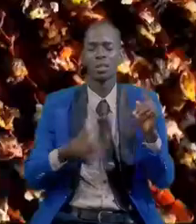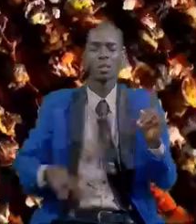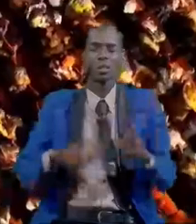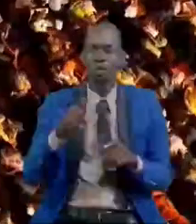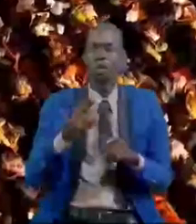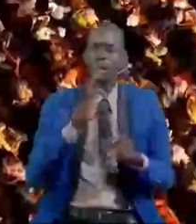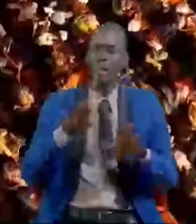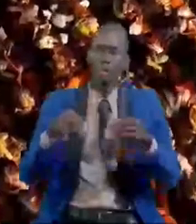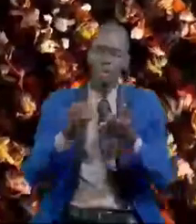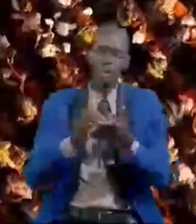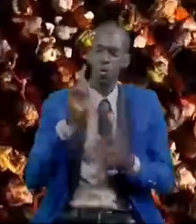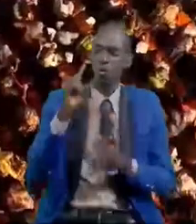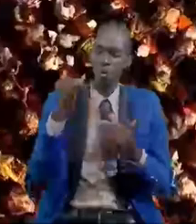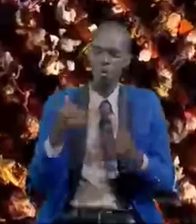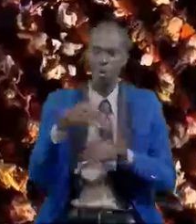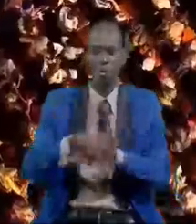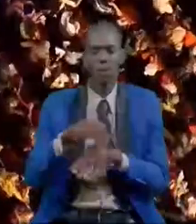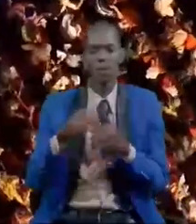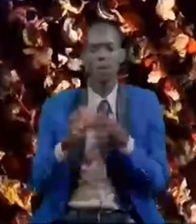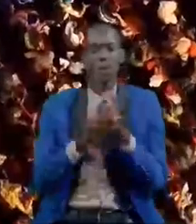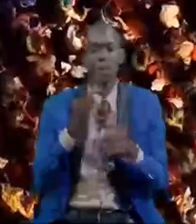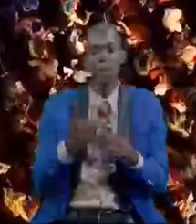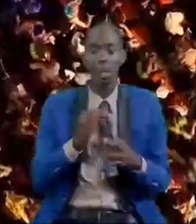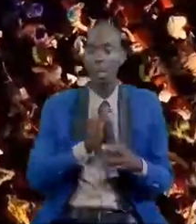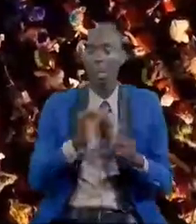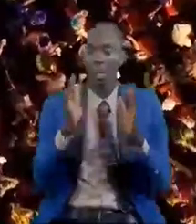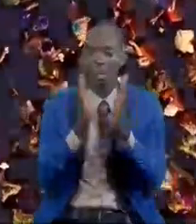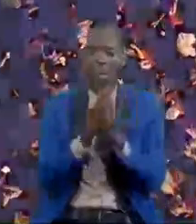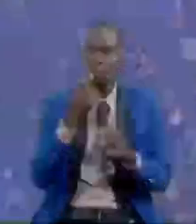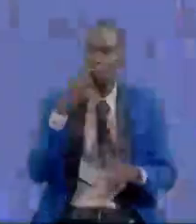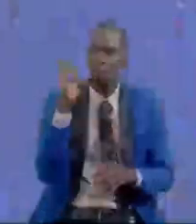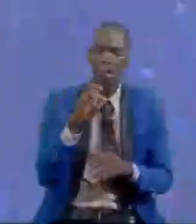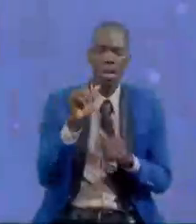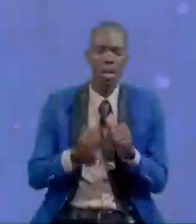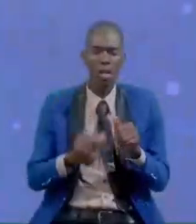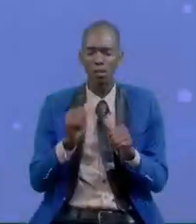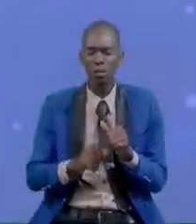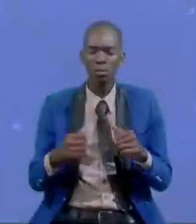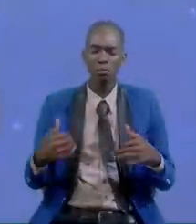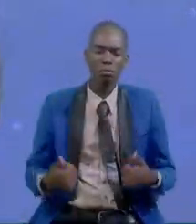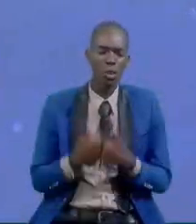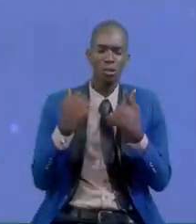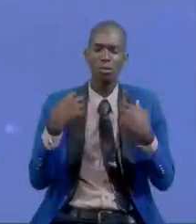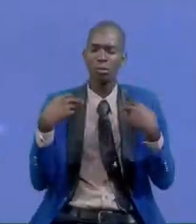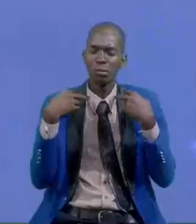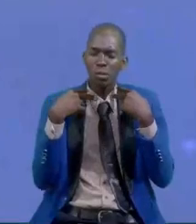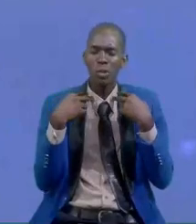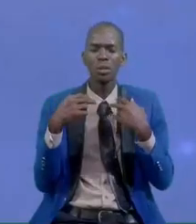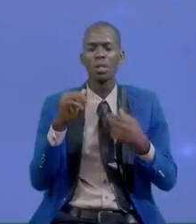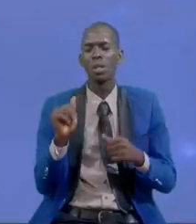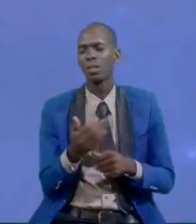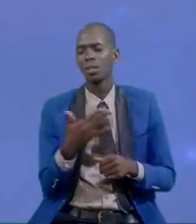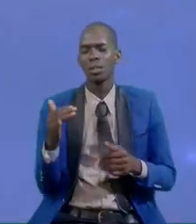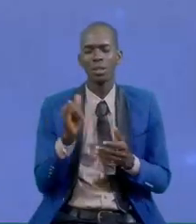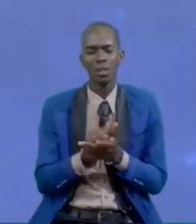Vous donnerez votre témoignage ce soir. Je vous commande que tout défi, que tout joug, tout démon, tout ce que le